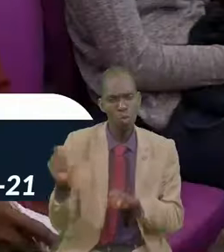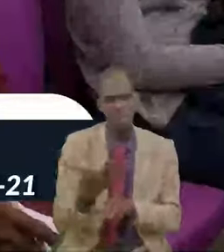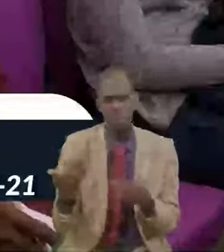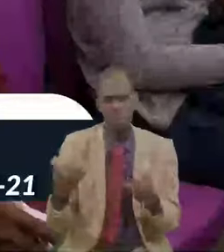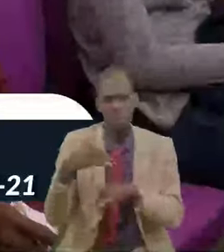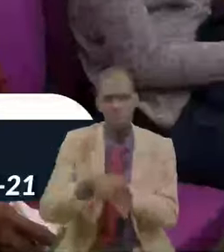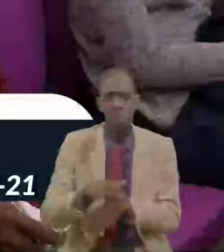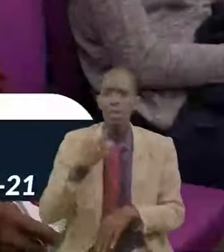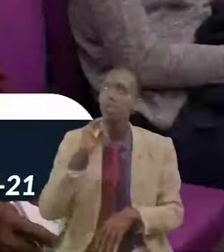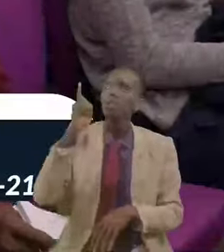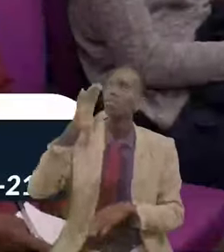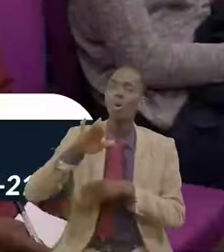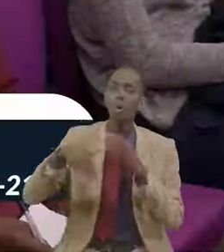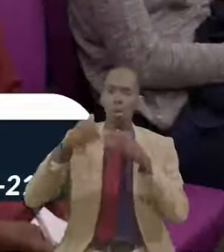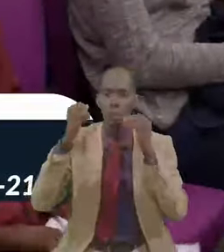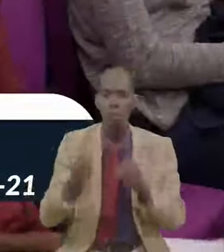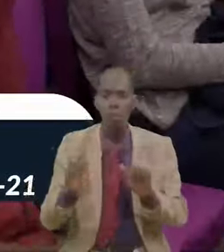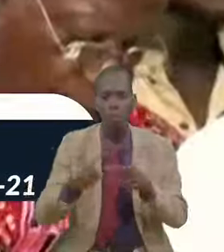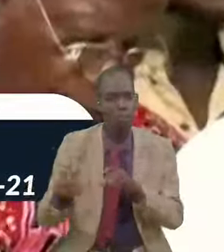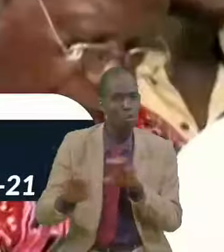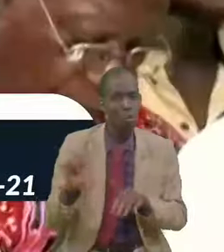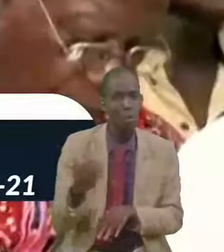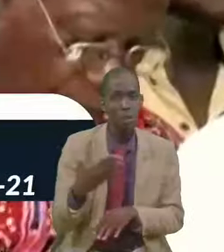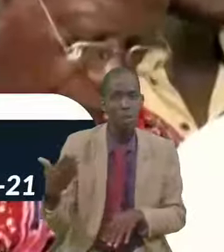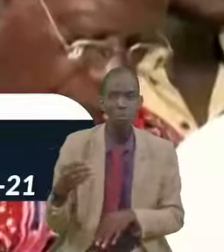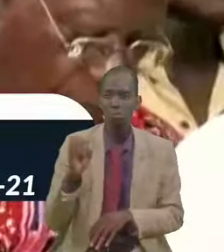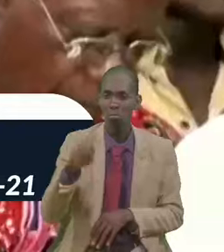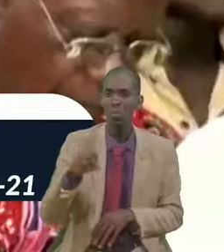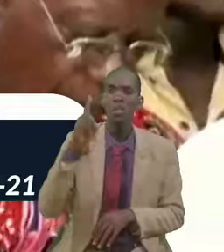notre Dieu Tout-Puissant, est-il capable de tout faire ce soir? Ce soir, il le fait.